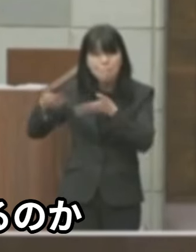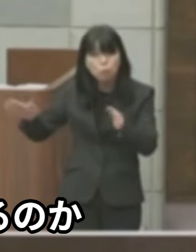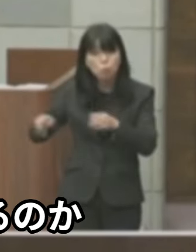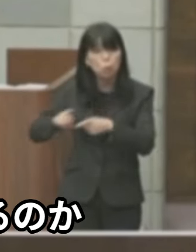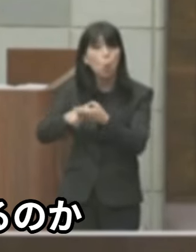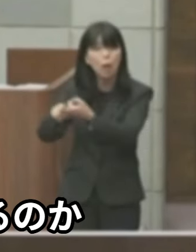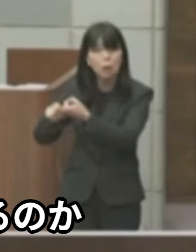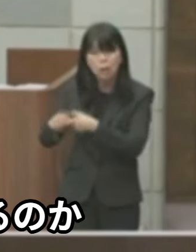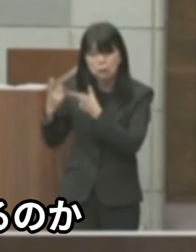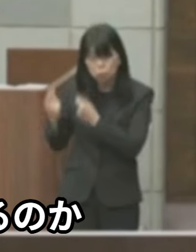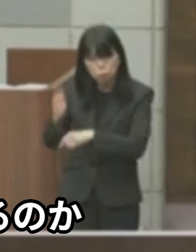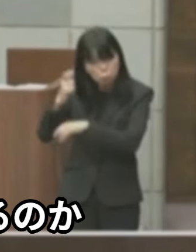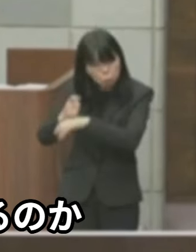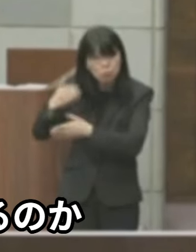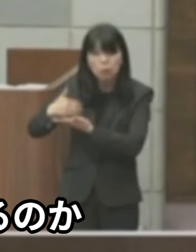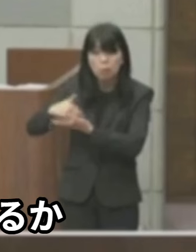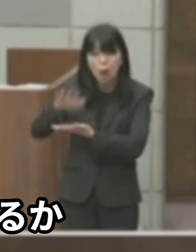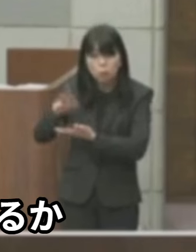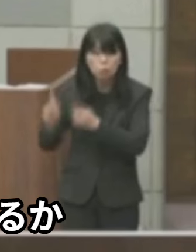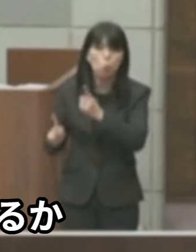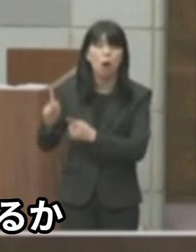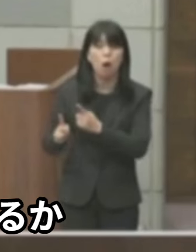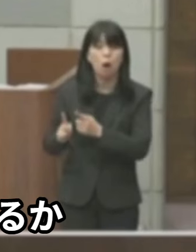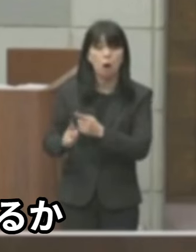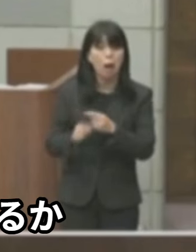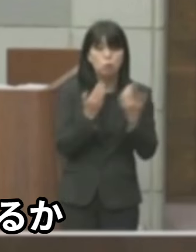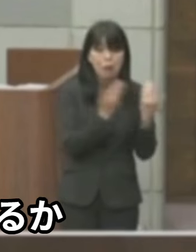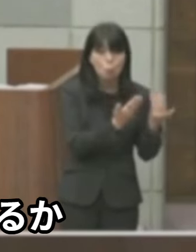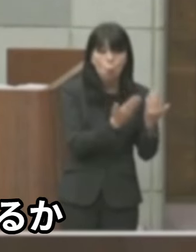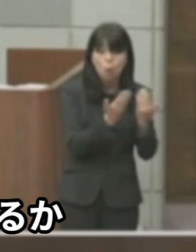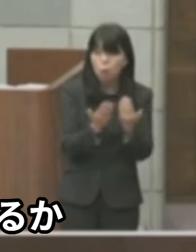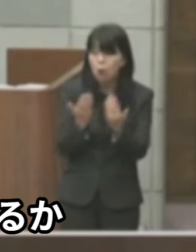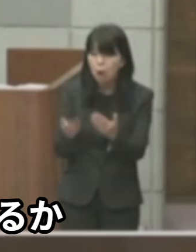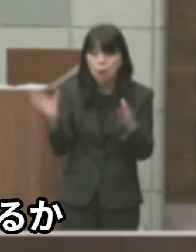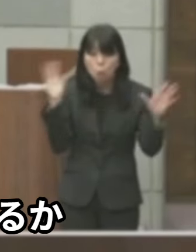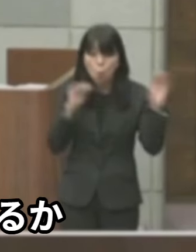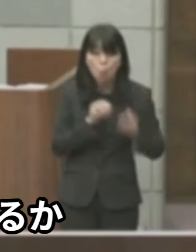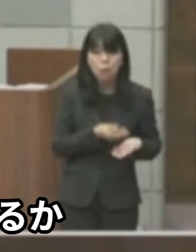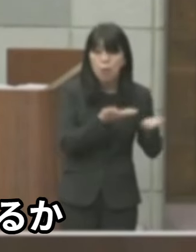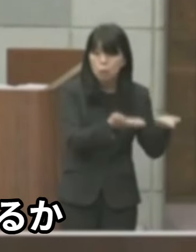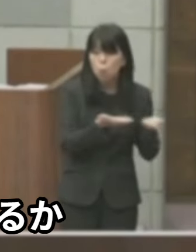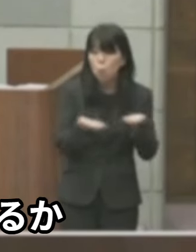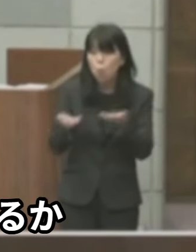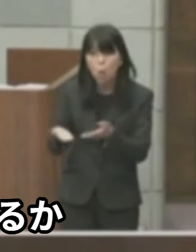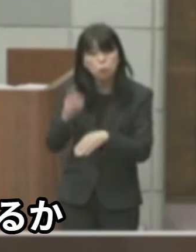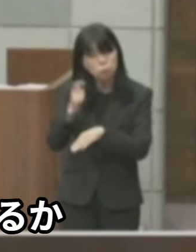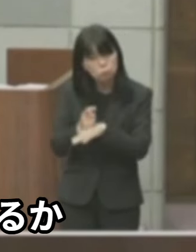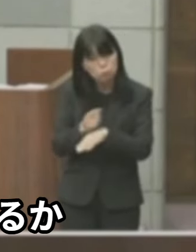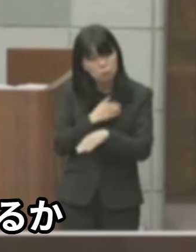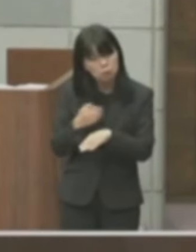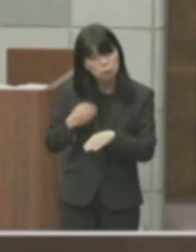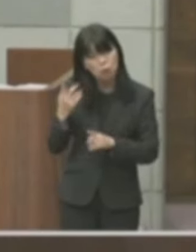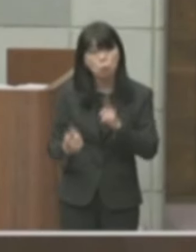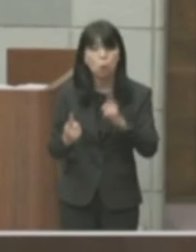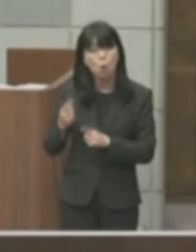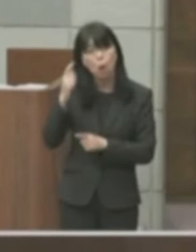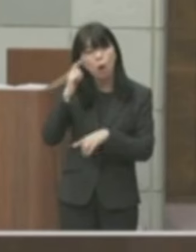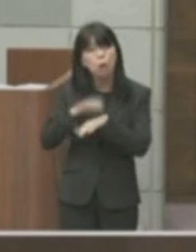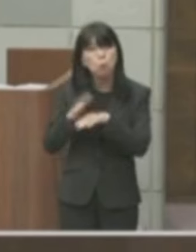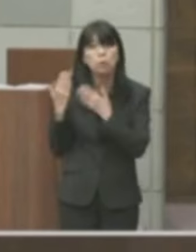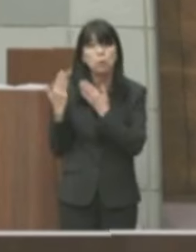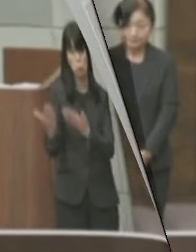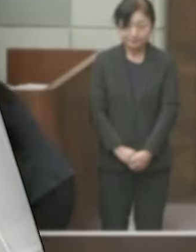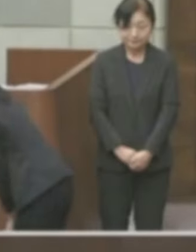十分な説明があるのか、各学校への情報提供は十分行われているか認識を問います